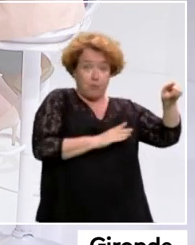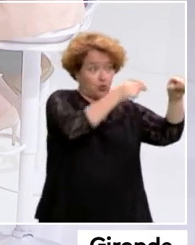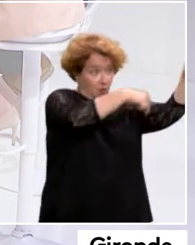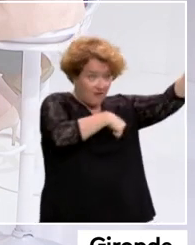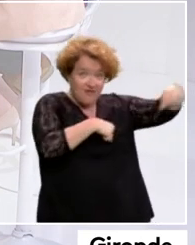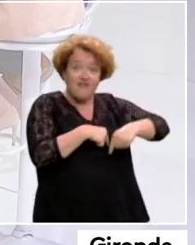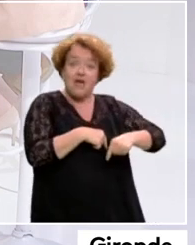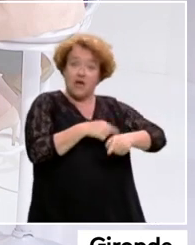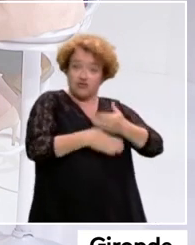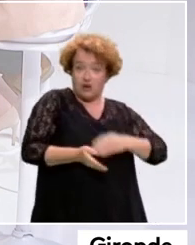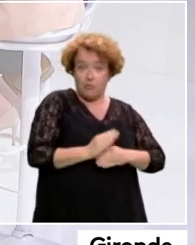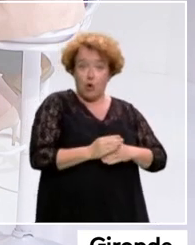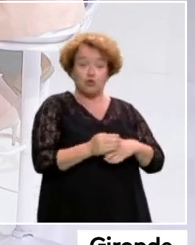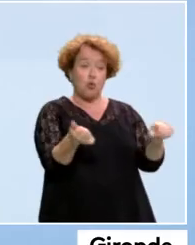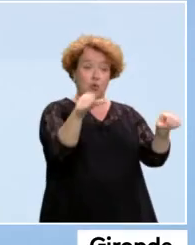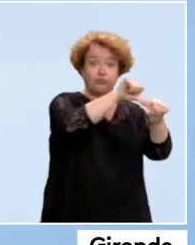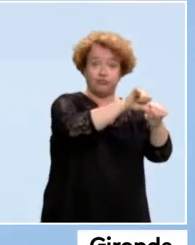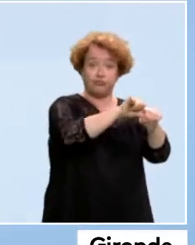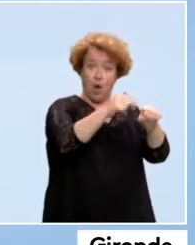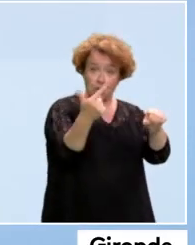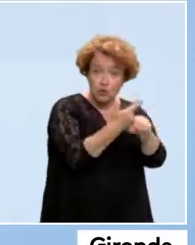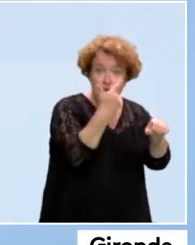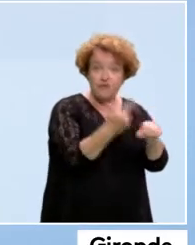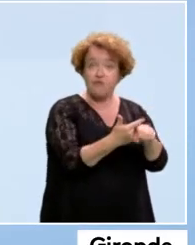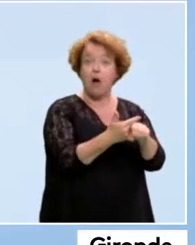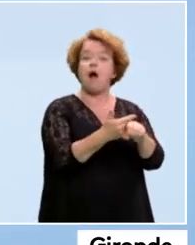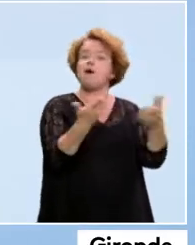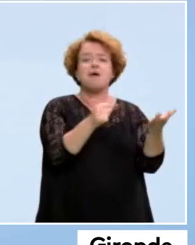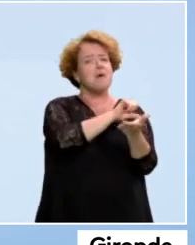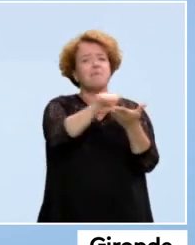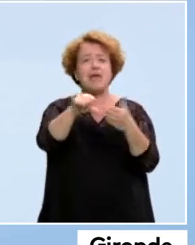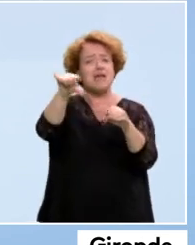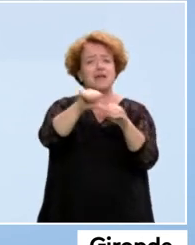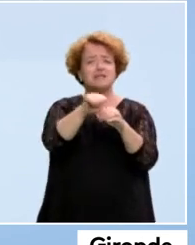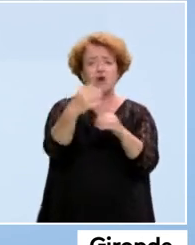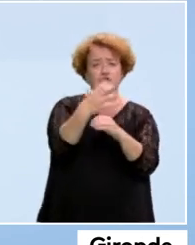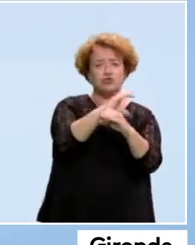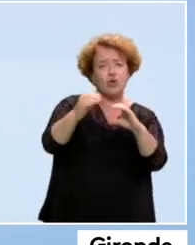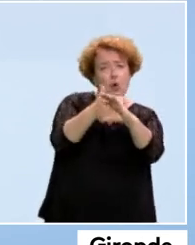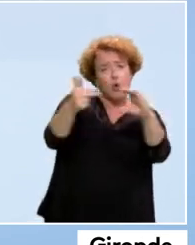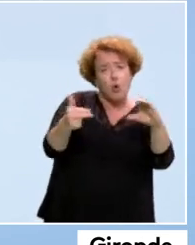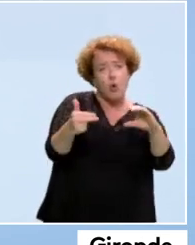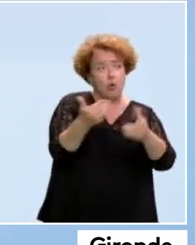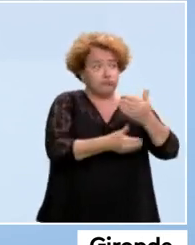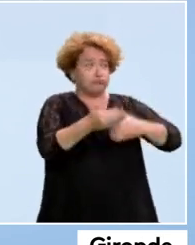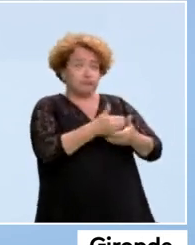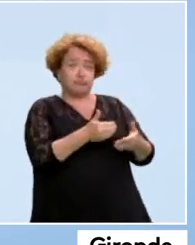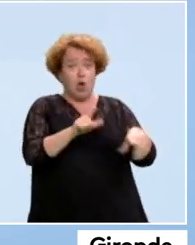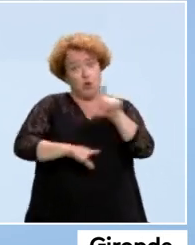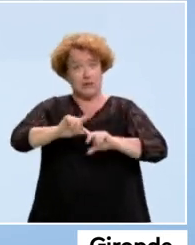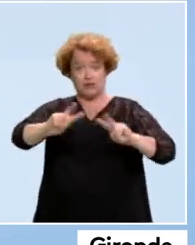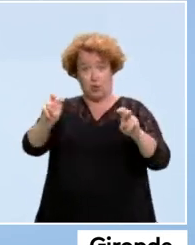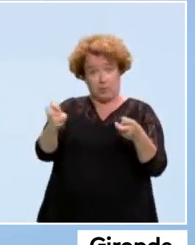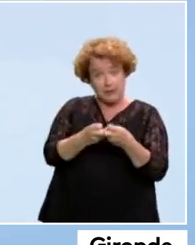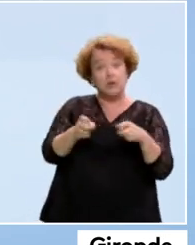à Bordeaux en deux plans il rentre dans ses frais voir il gagne du pouvoir d'achat et en même temps c'est conciliable avec